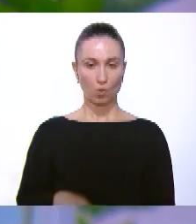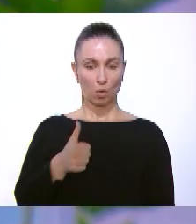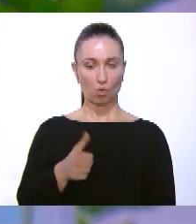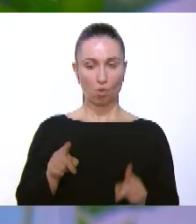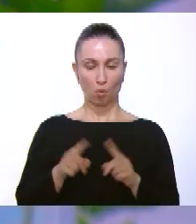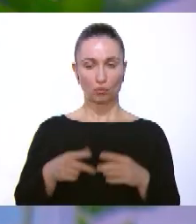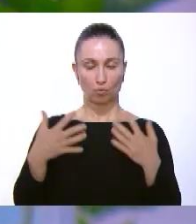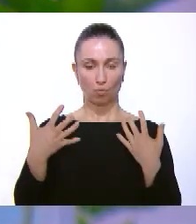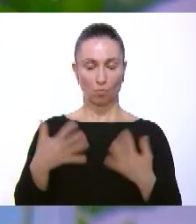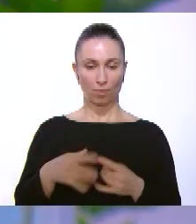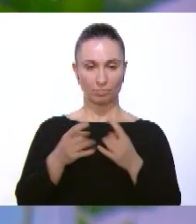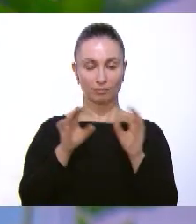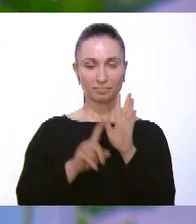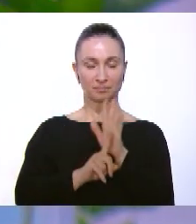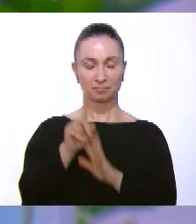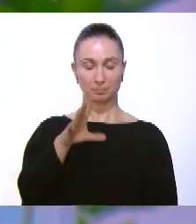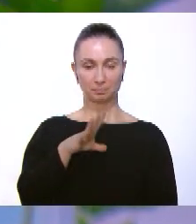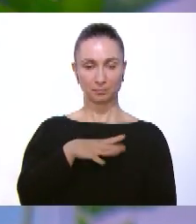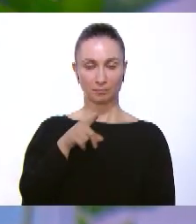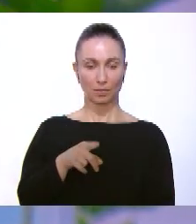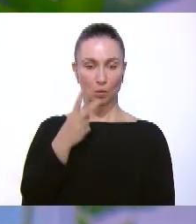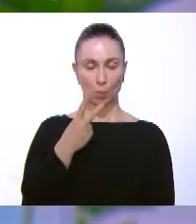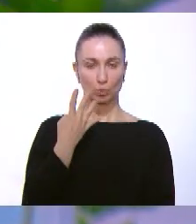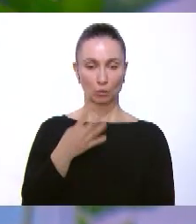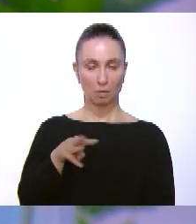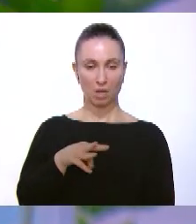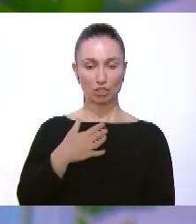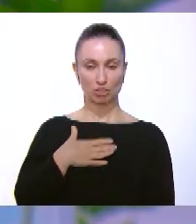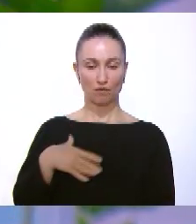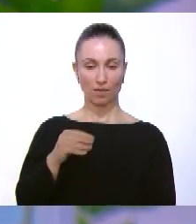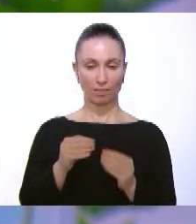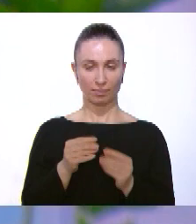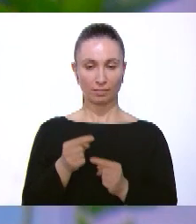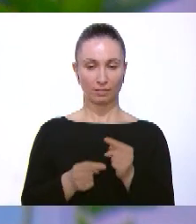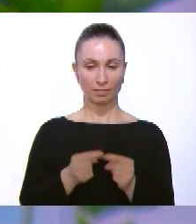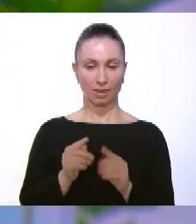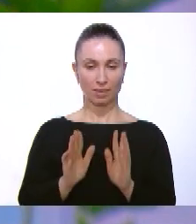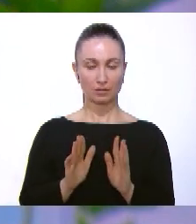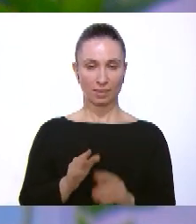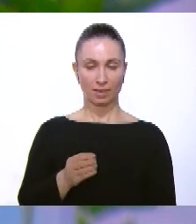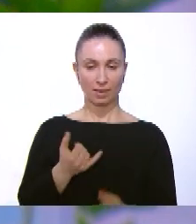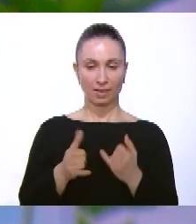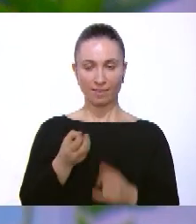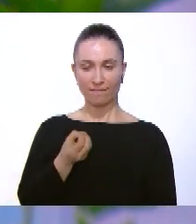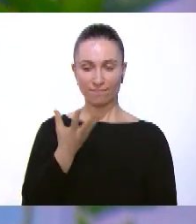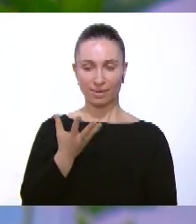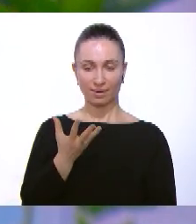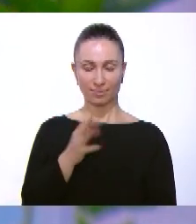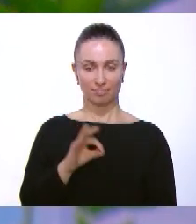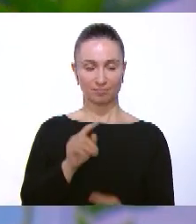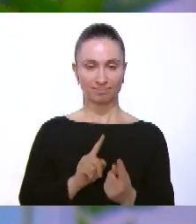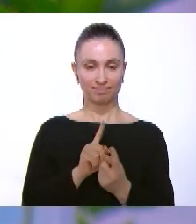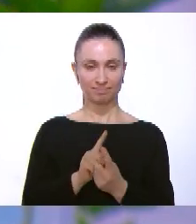როგორც უკვე გადაცემის დასაწყისში მოგახსენეთ, 24 მარტს ჩვენ ტრადიციულად გვირილით ვეგებებით ხოლმე